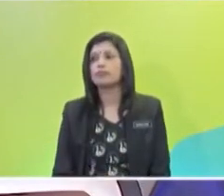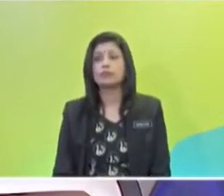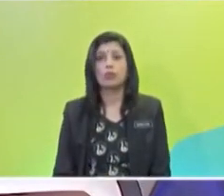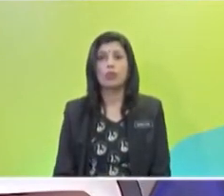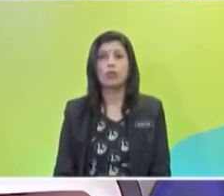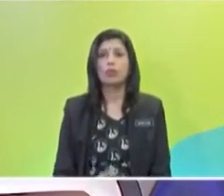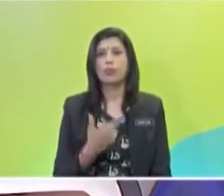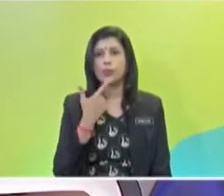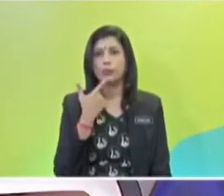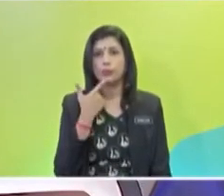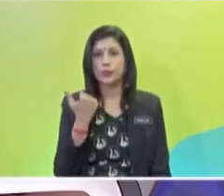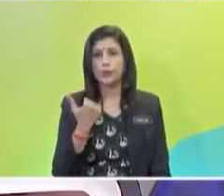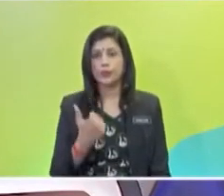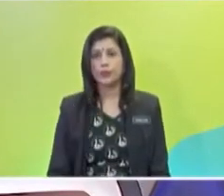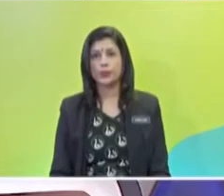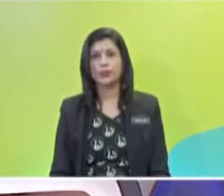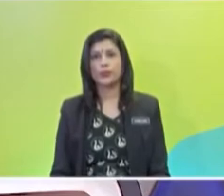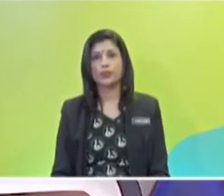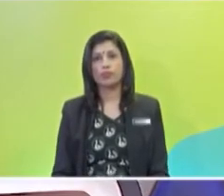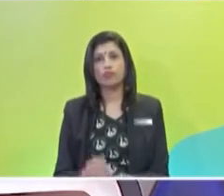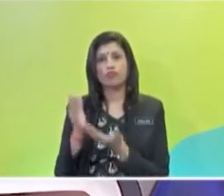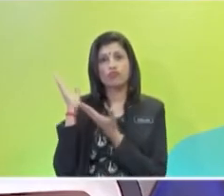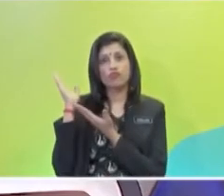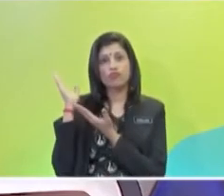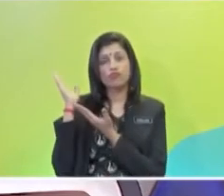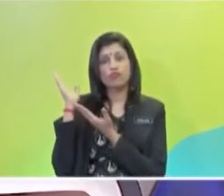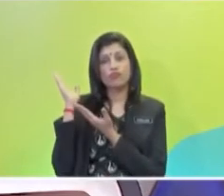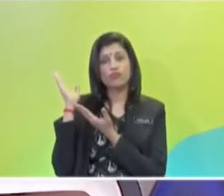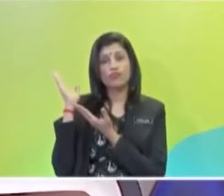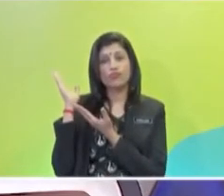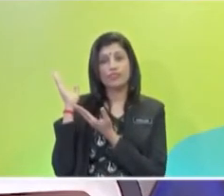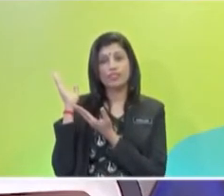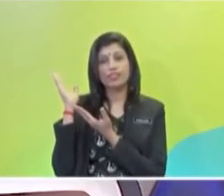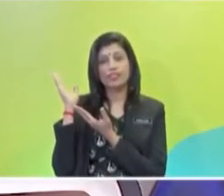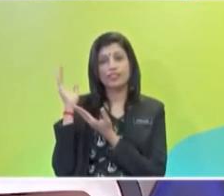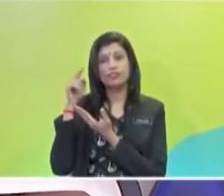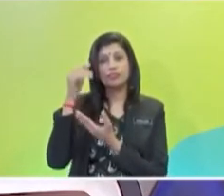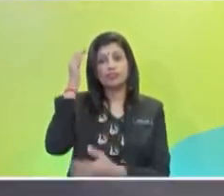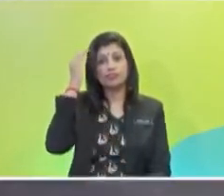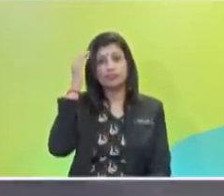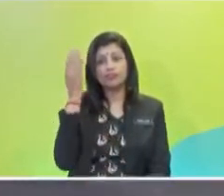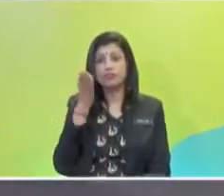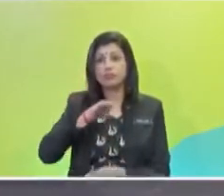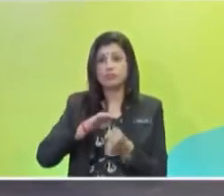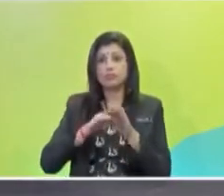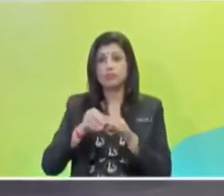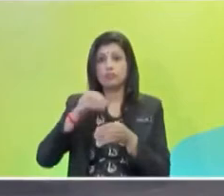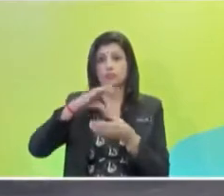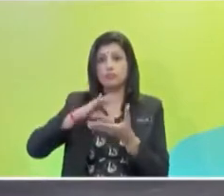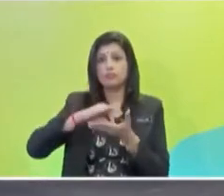cikgu. Seterusnya. Memang menu kegemaran saya lah cikgu. Wah, apa dia tu? Okey, jom kita lihat. Okey.